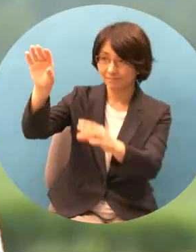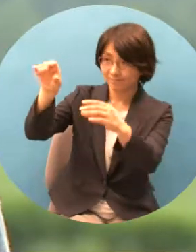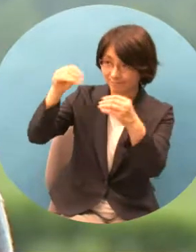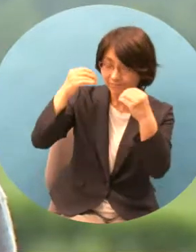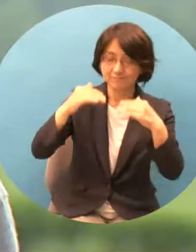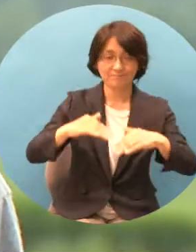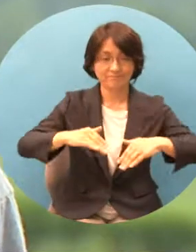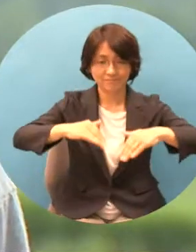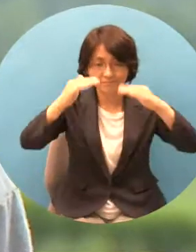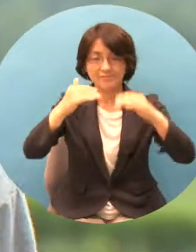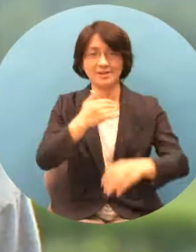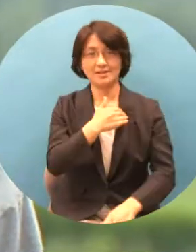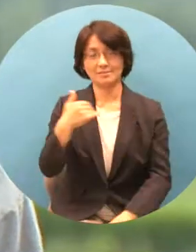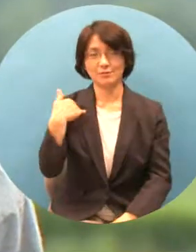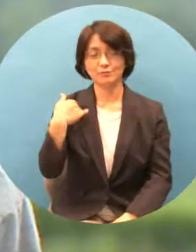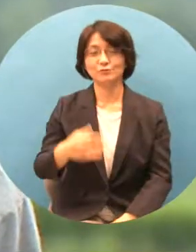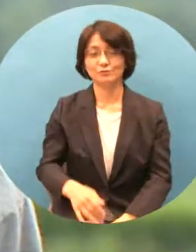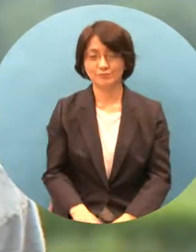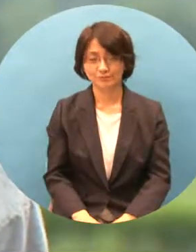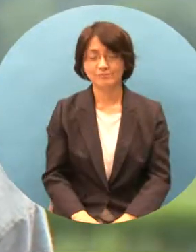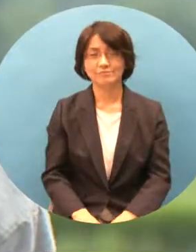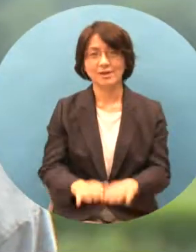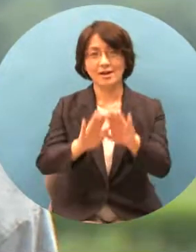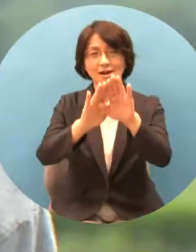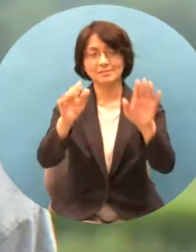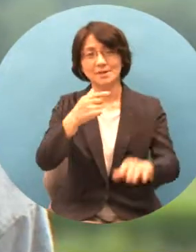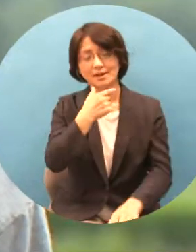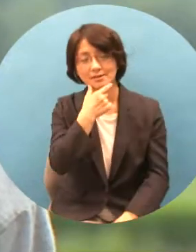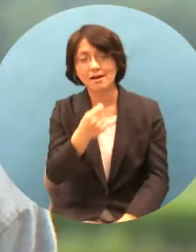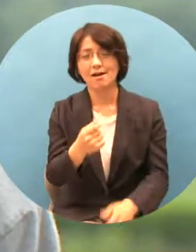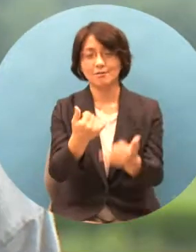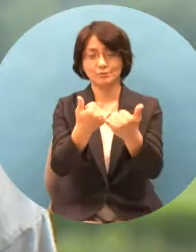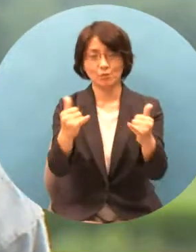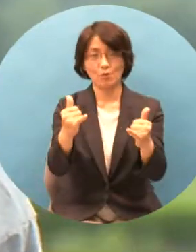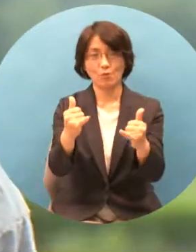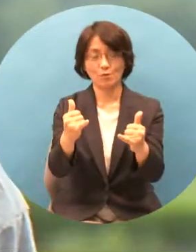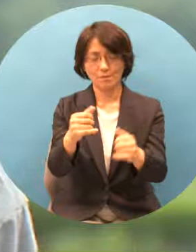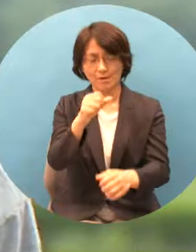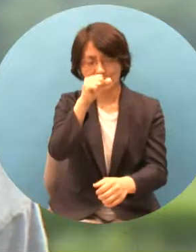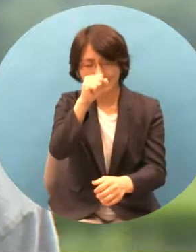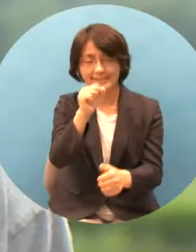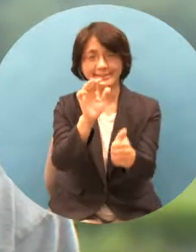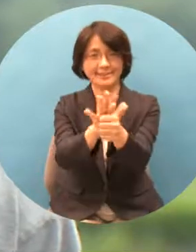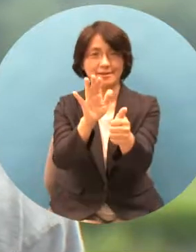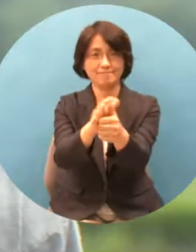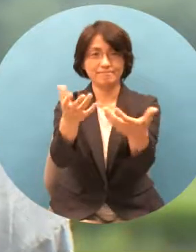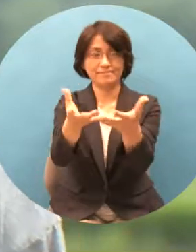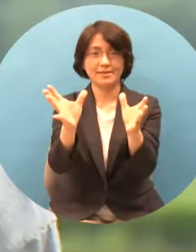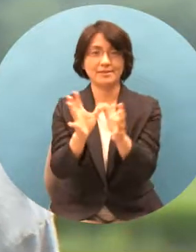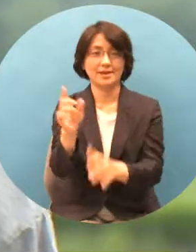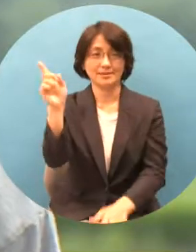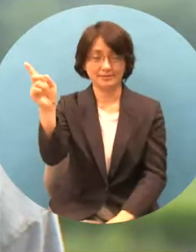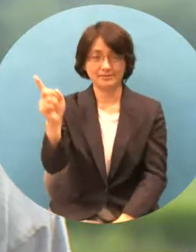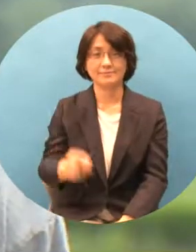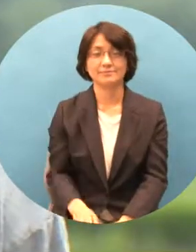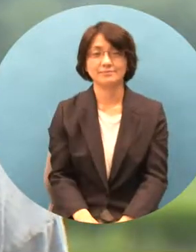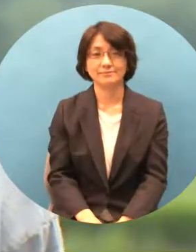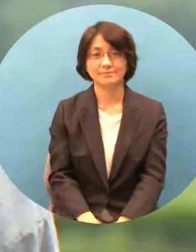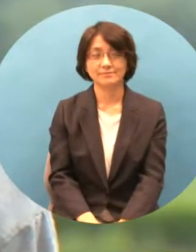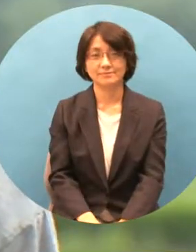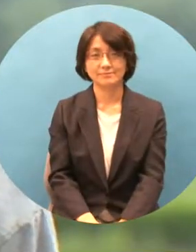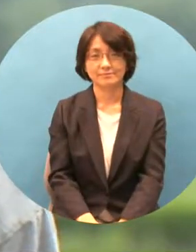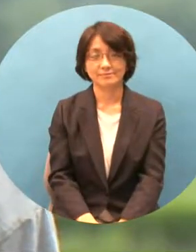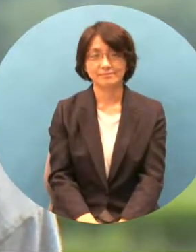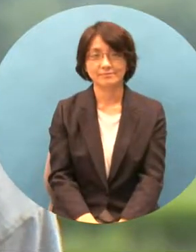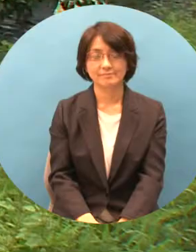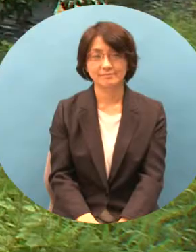し、新しく始めたい、これから始めたいっていう人にとってはとってもいい団体ではないかと私自身も思っています